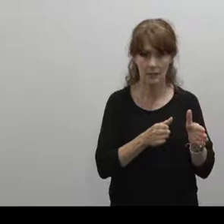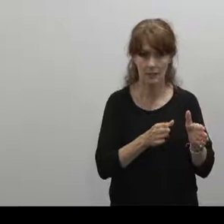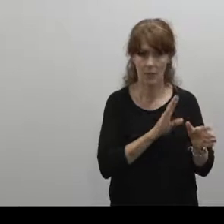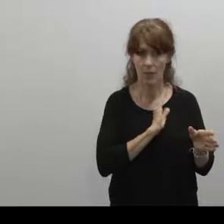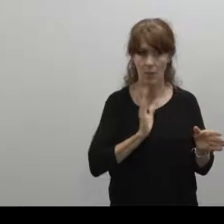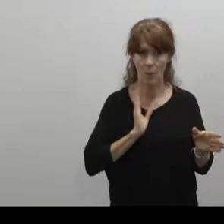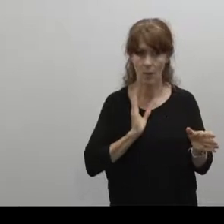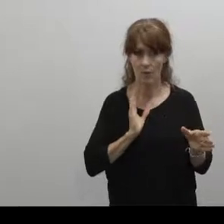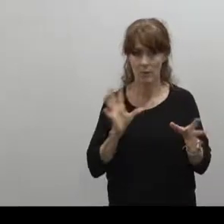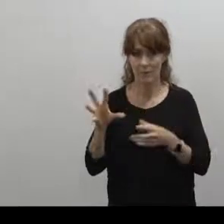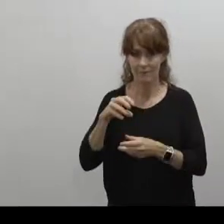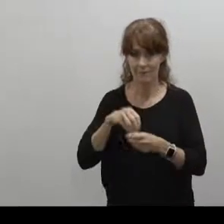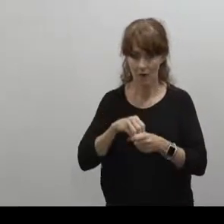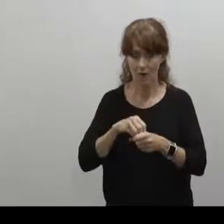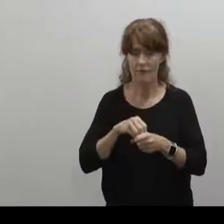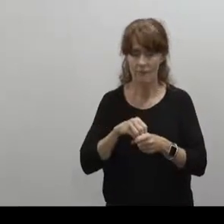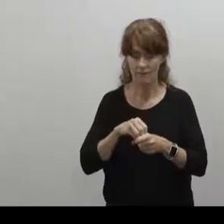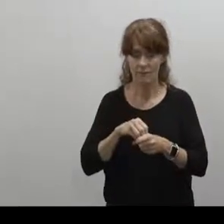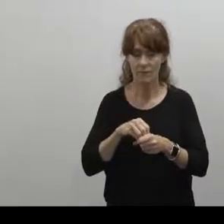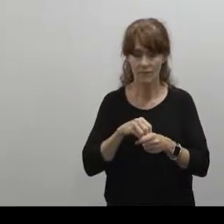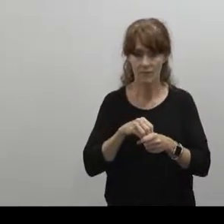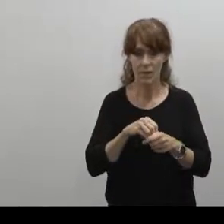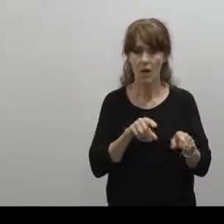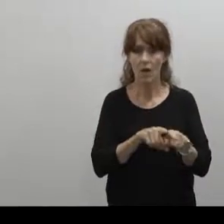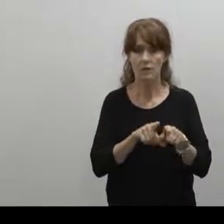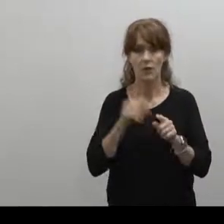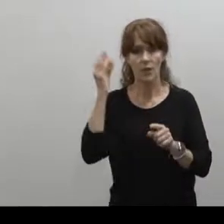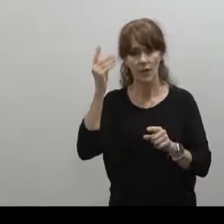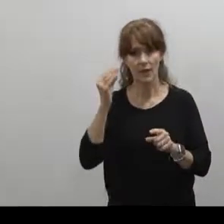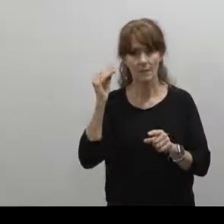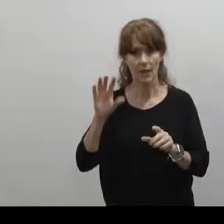lư ca cướp cuồng pi cái nạc cam mà ca sả la riên